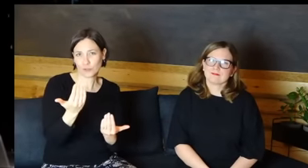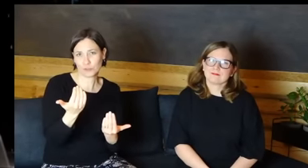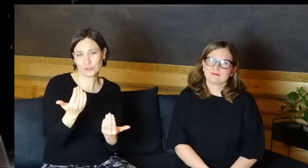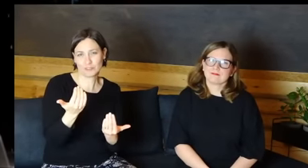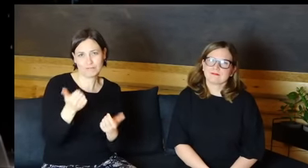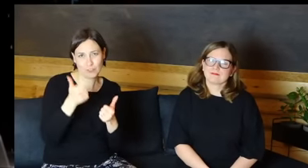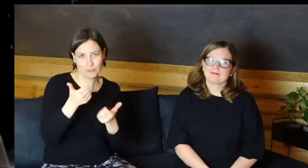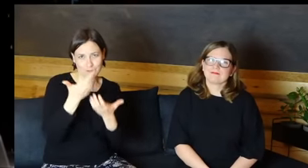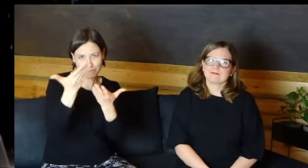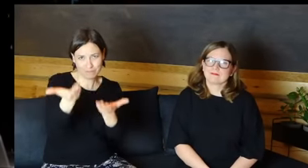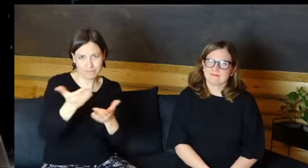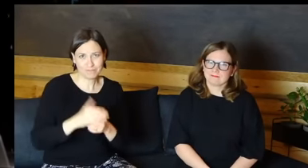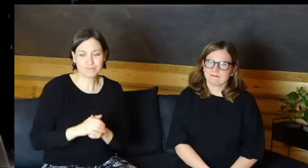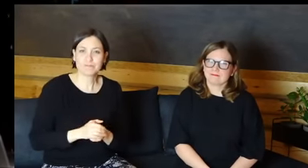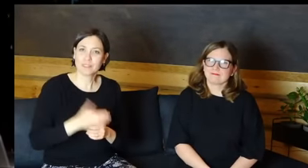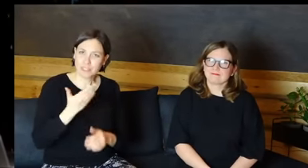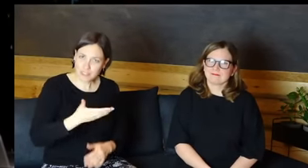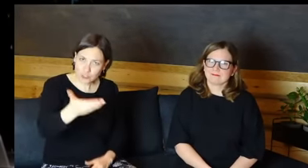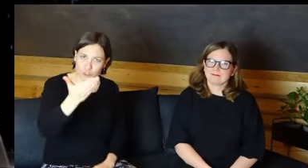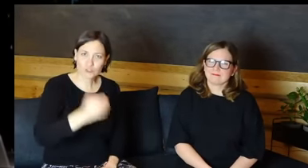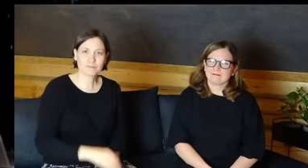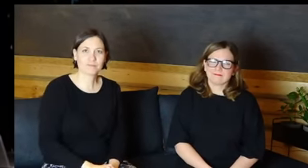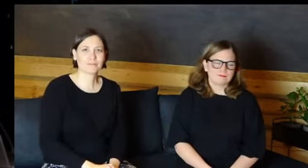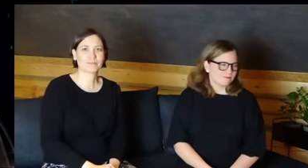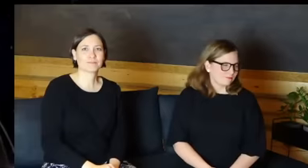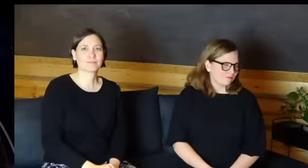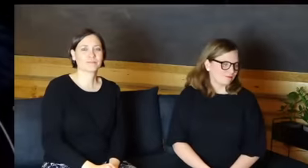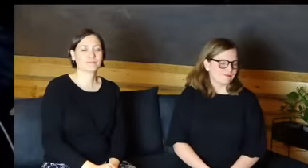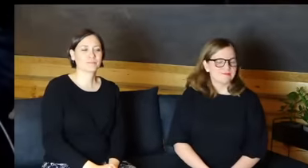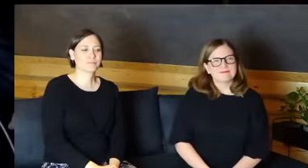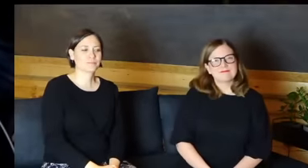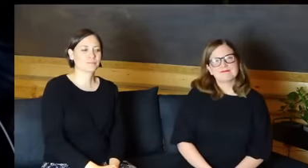jouluodotusta. Kiitos.